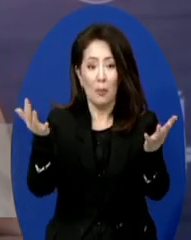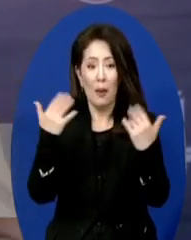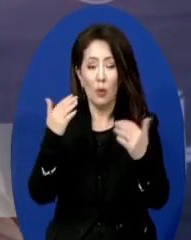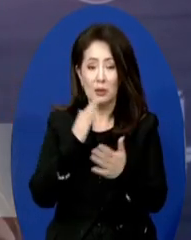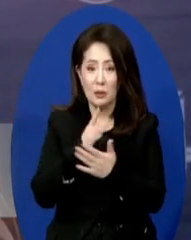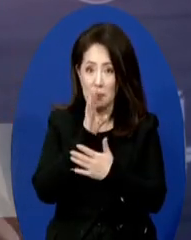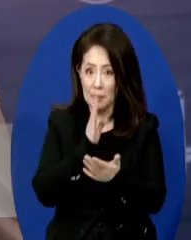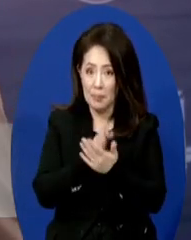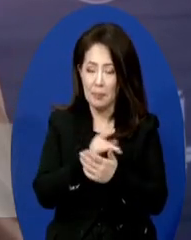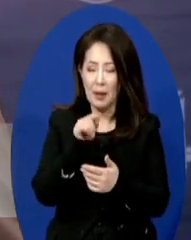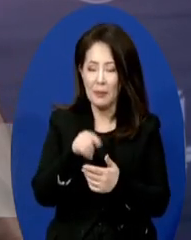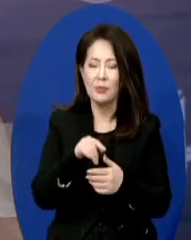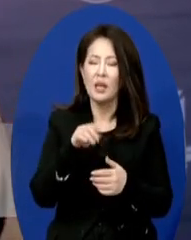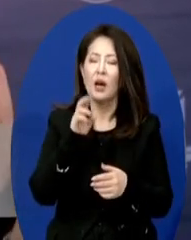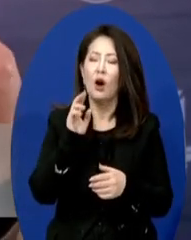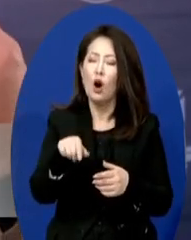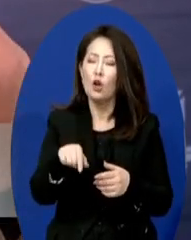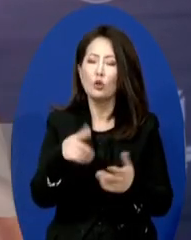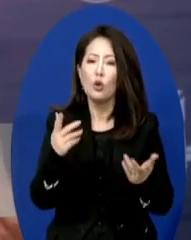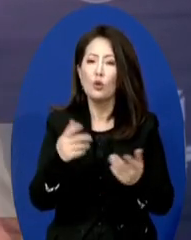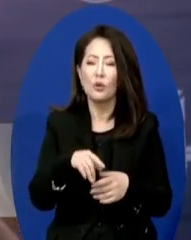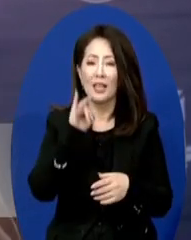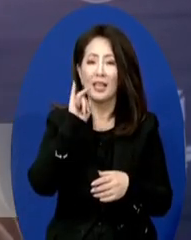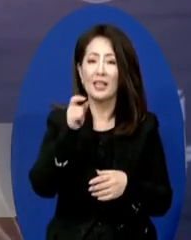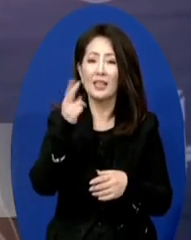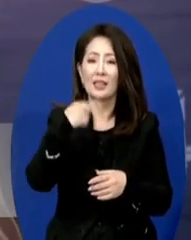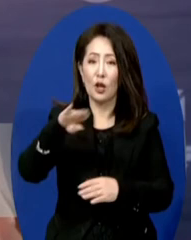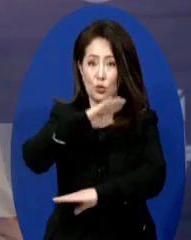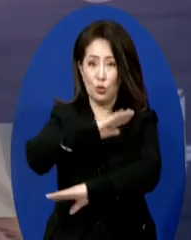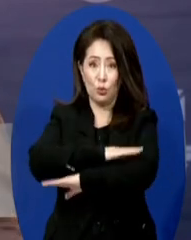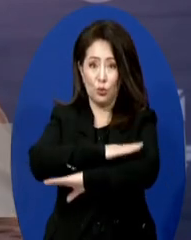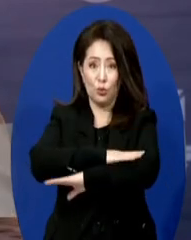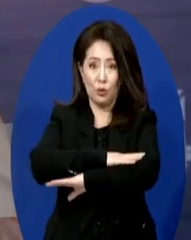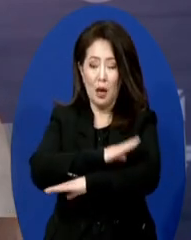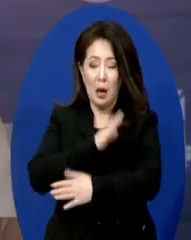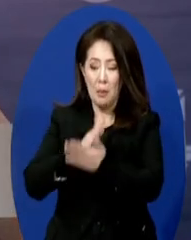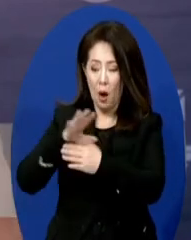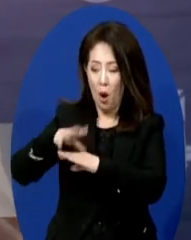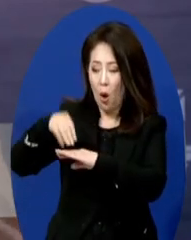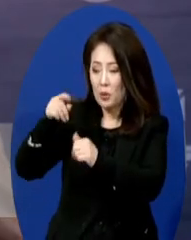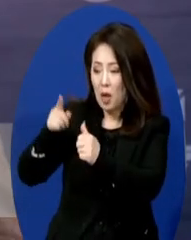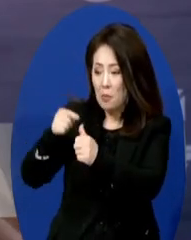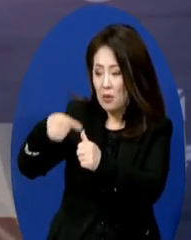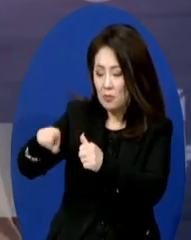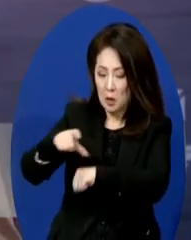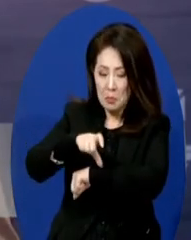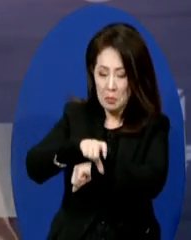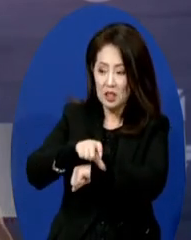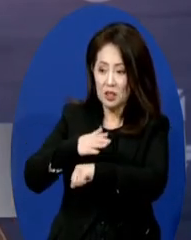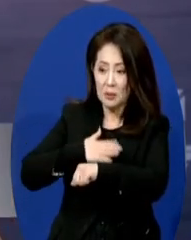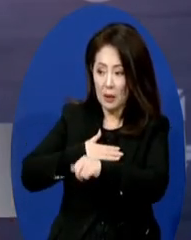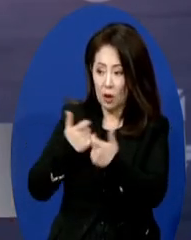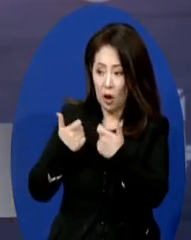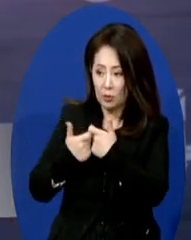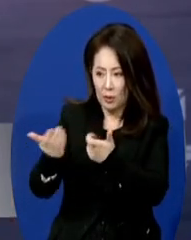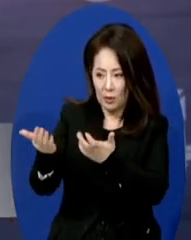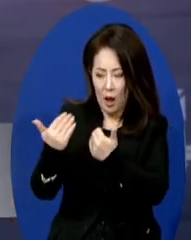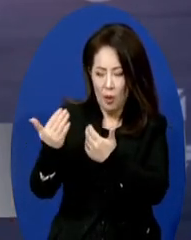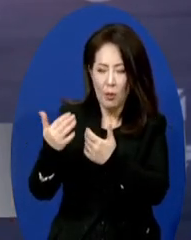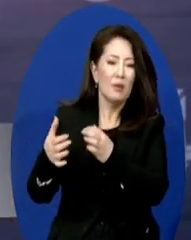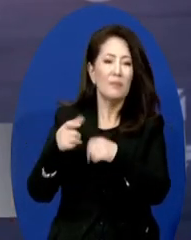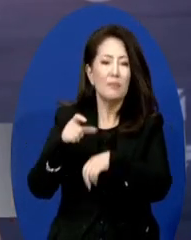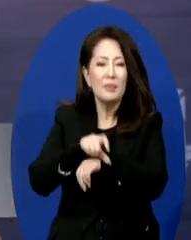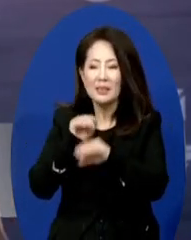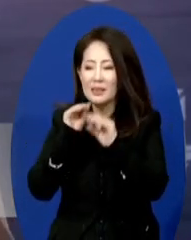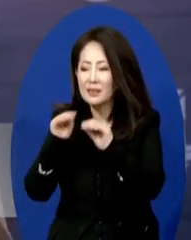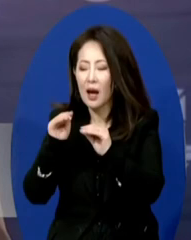байгуулж байна. За интерншип буюу одоо ихтэй сургууль сурж байгаа оюутнуудаа яг энэ мэрэгжил, энэ үйл ажиллагаанд нь мэрэгшүүлэх